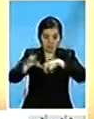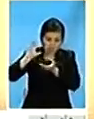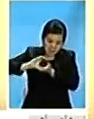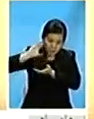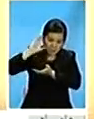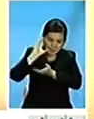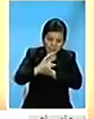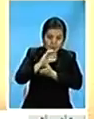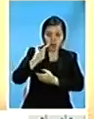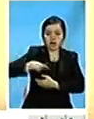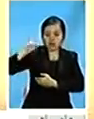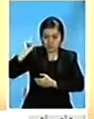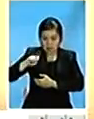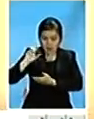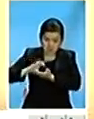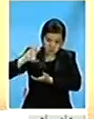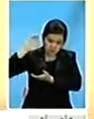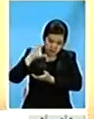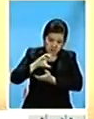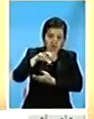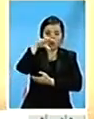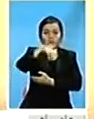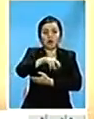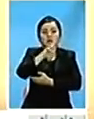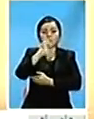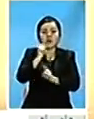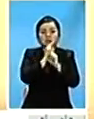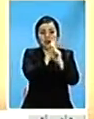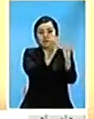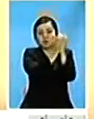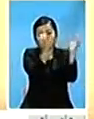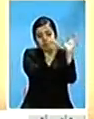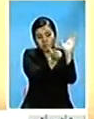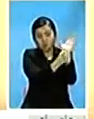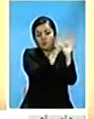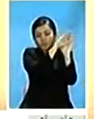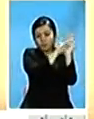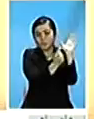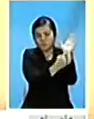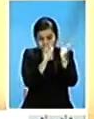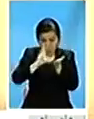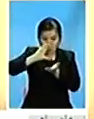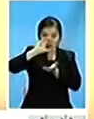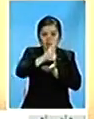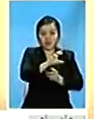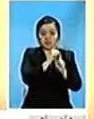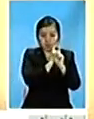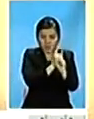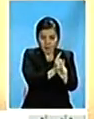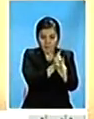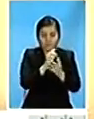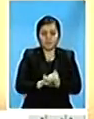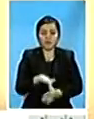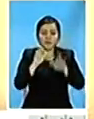านของศาลหน่วยงานขององค์กรตามรัฐธรรมนูญและหน่วยงานอิสระตามรัฐธรรมนูญจำนว